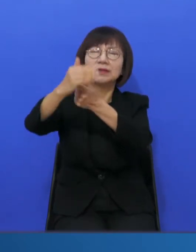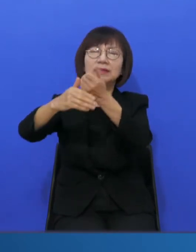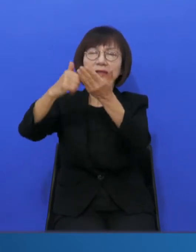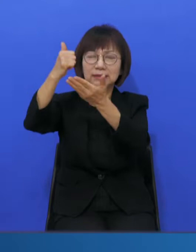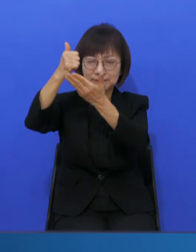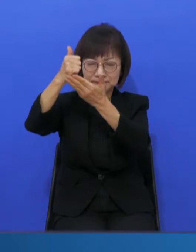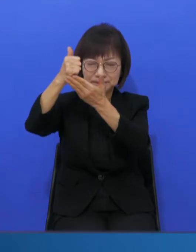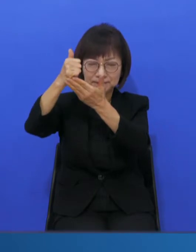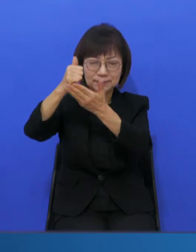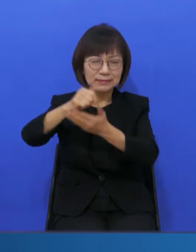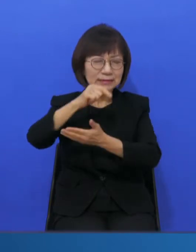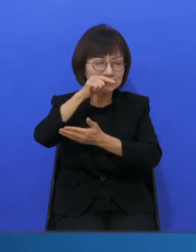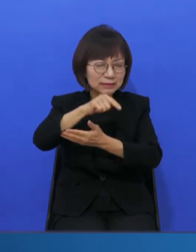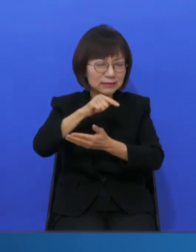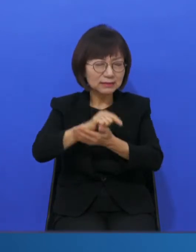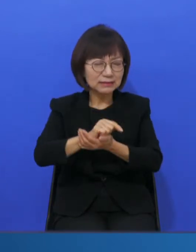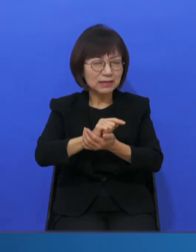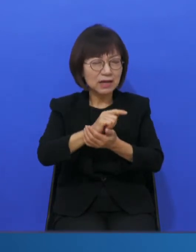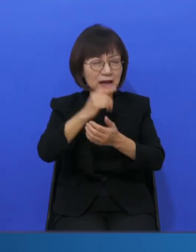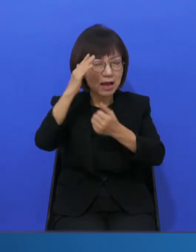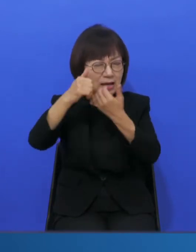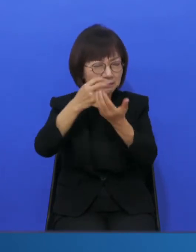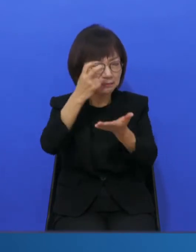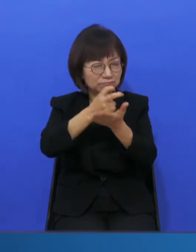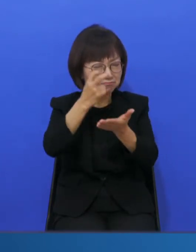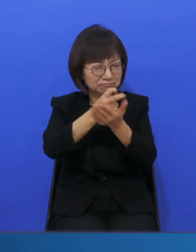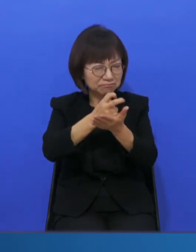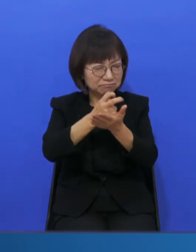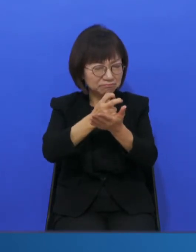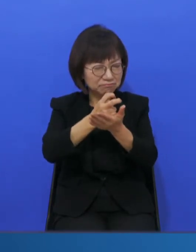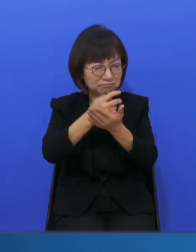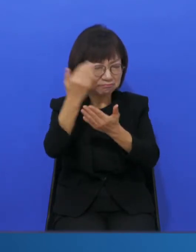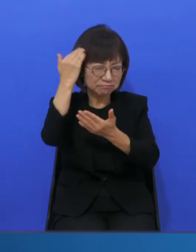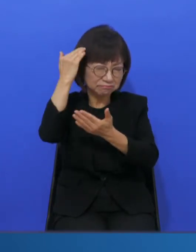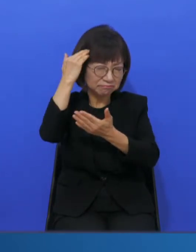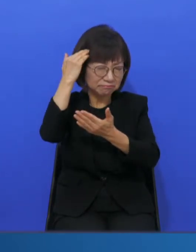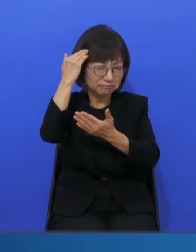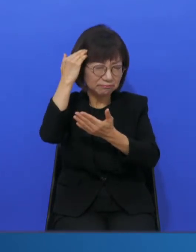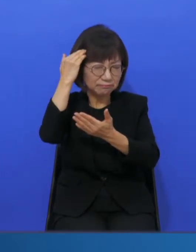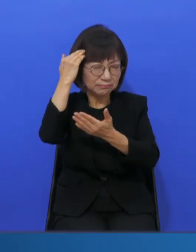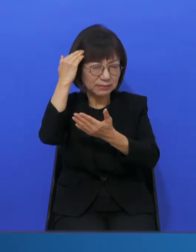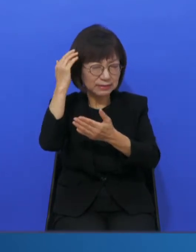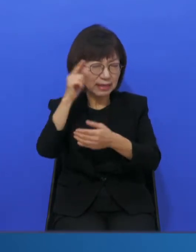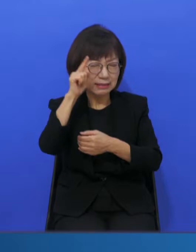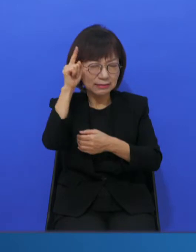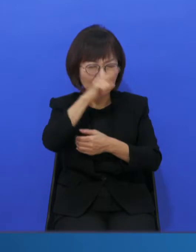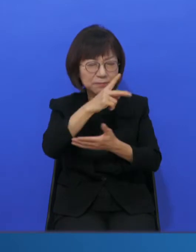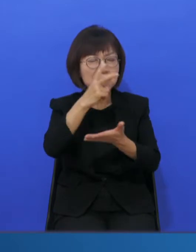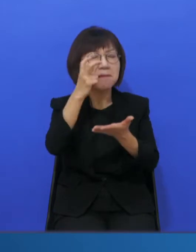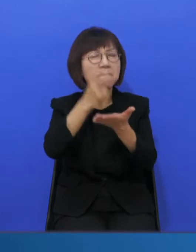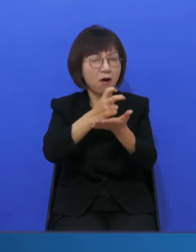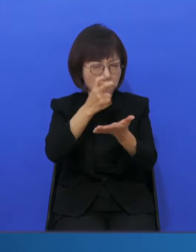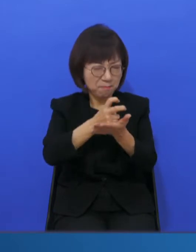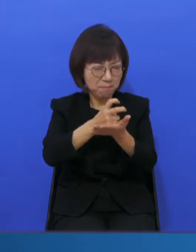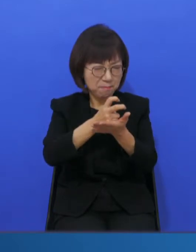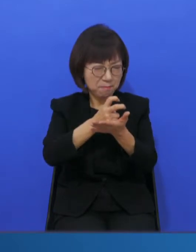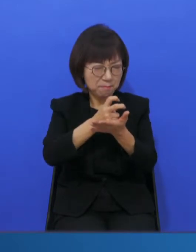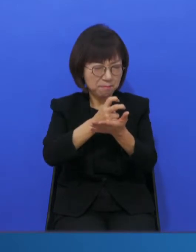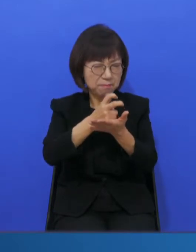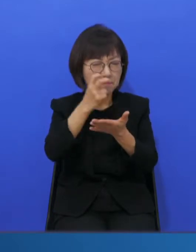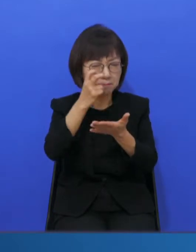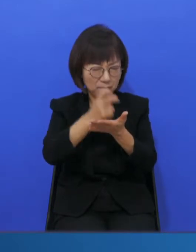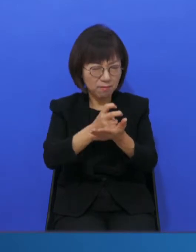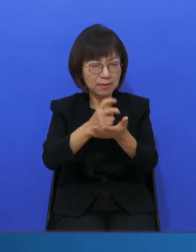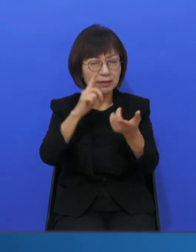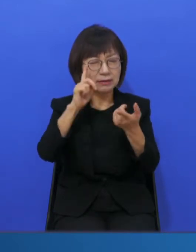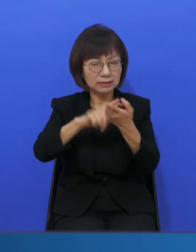창조 질서를 어지럽히는 추악한 내용이 담긴 악법을 통과시킬 한 자들이 있습니다. In the midst of